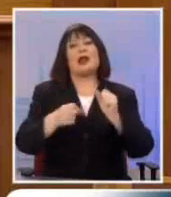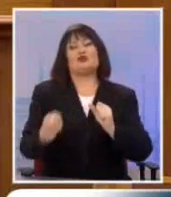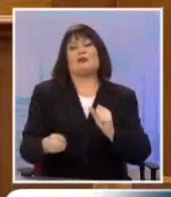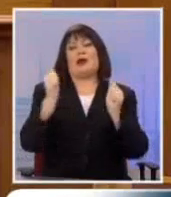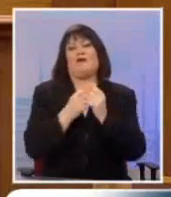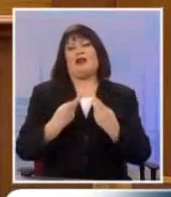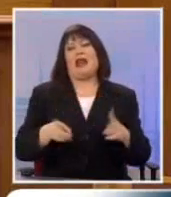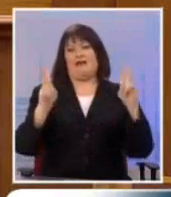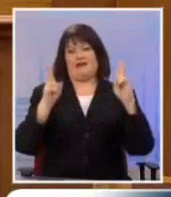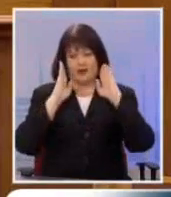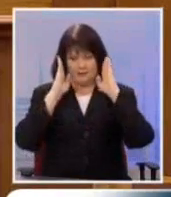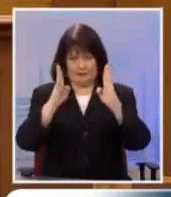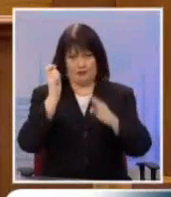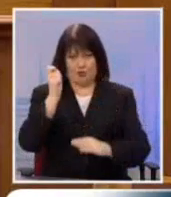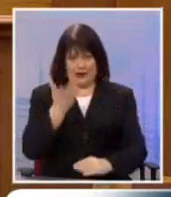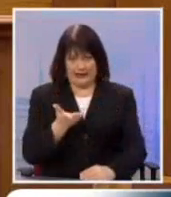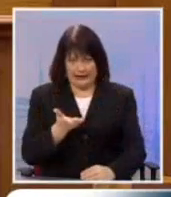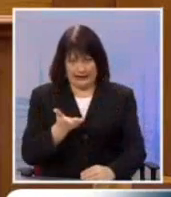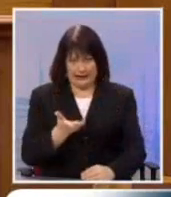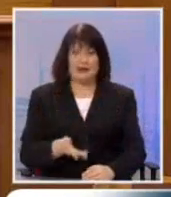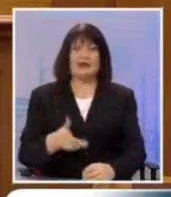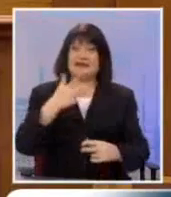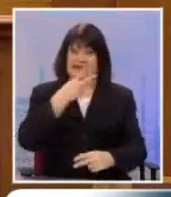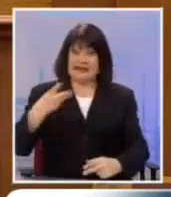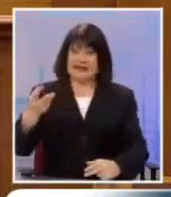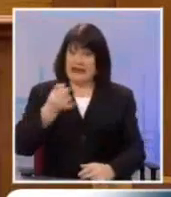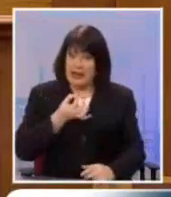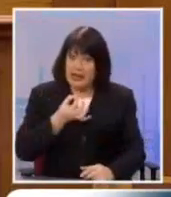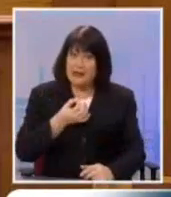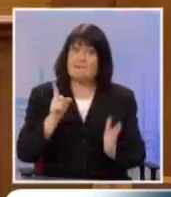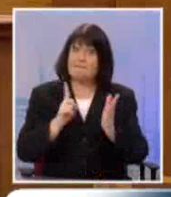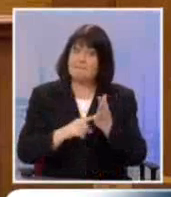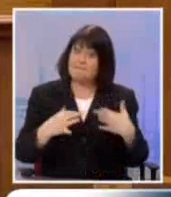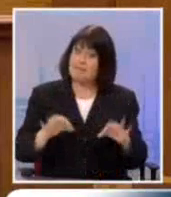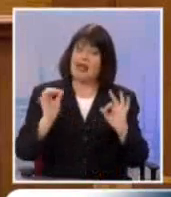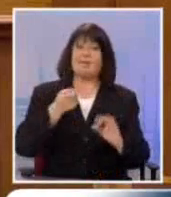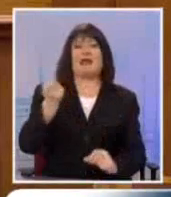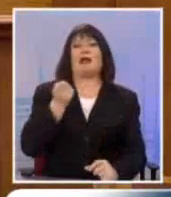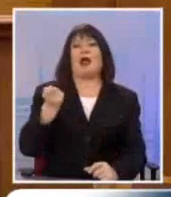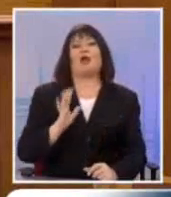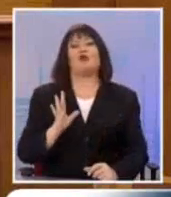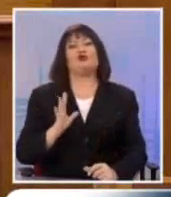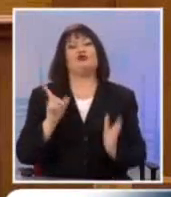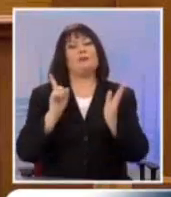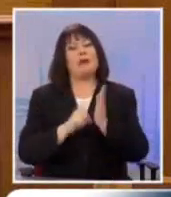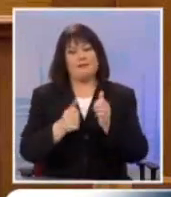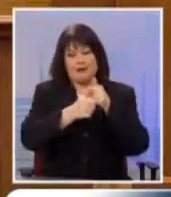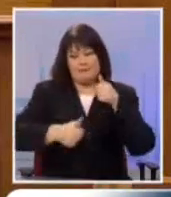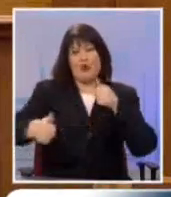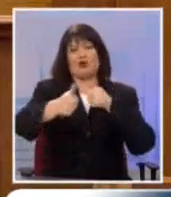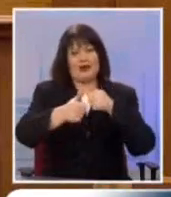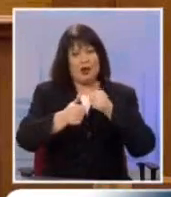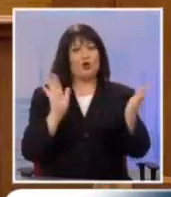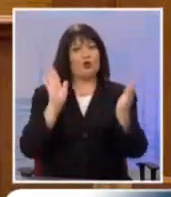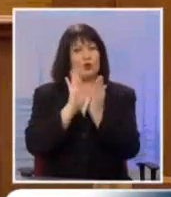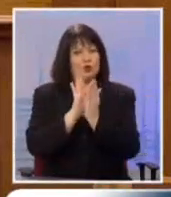νεοφιλελεύθερη κατεύθυνση της πολιτικής. Ο ΣΥΡΙΖΑ λέει ότι πρέπει να αρχίσει κανείς με το χρέος, συγχρόνως να θέσει ως προτεραιότητα την